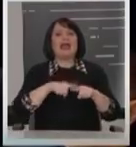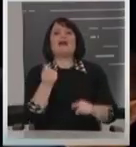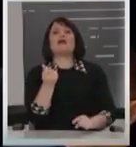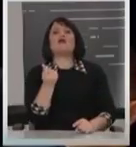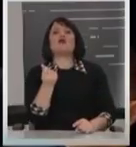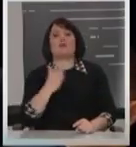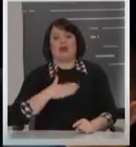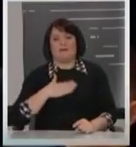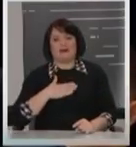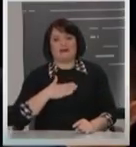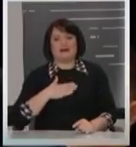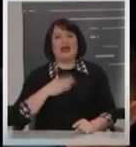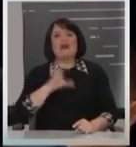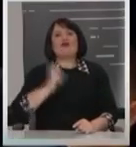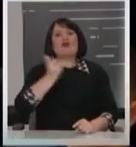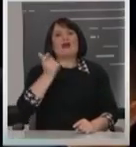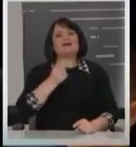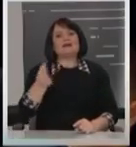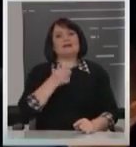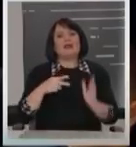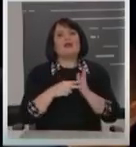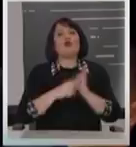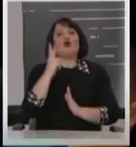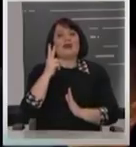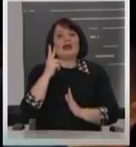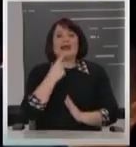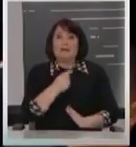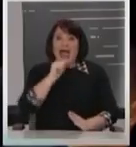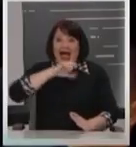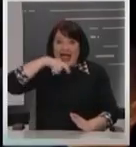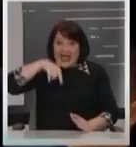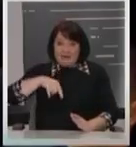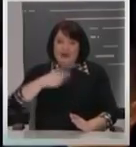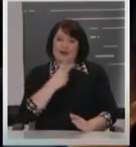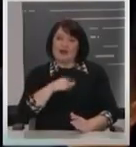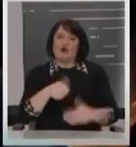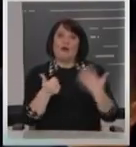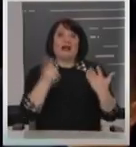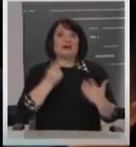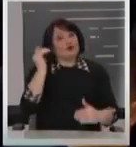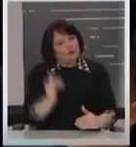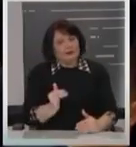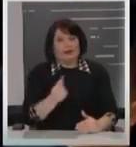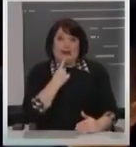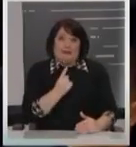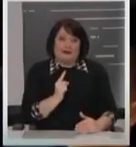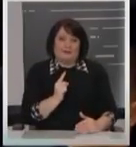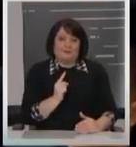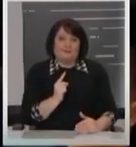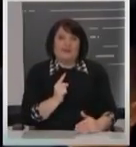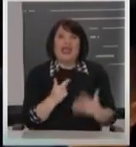οικονομία. Έλεγαν το 2012 ότι θα έχουμε μείωση του ΑΕΠ 2,6% και